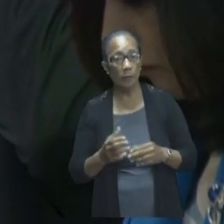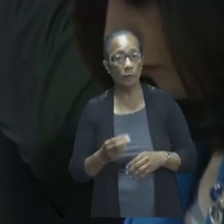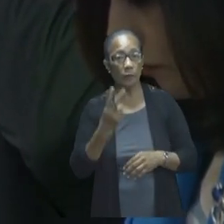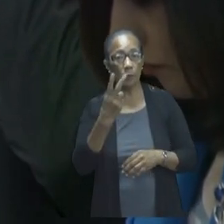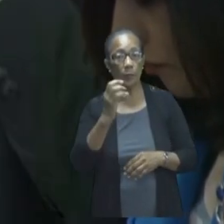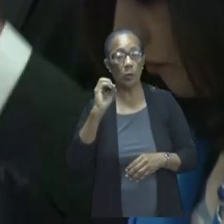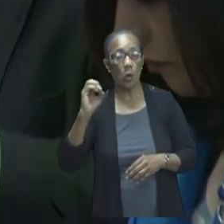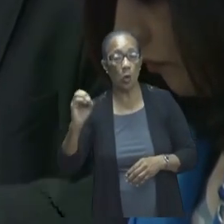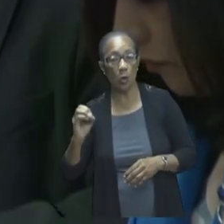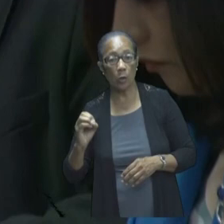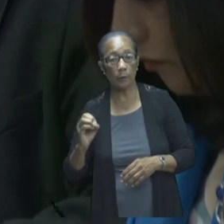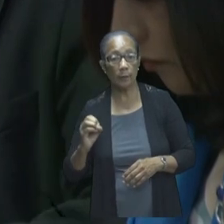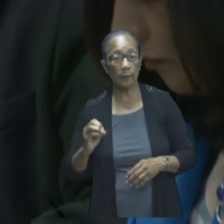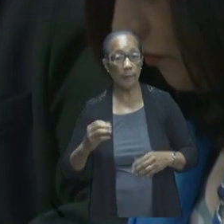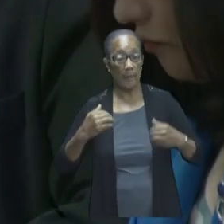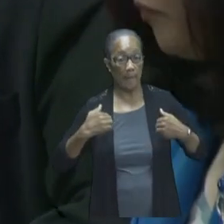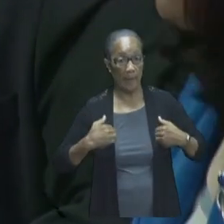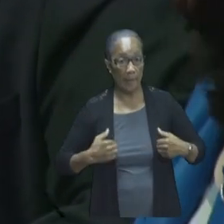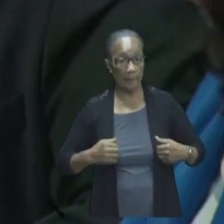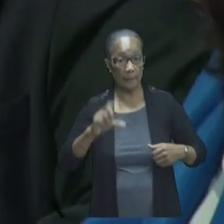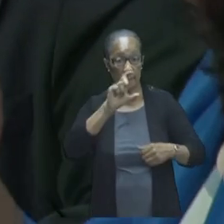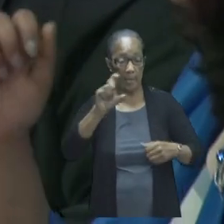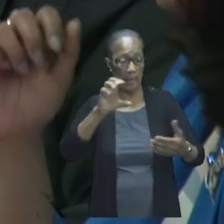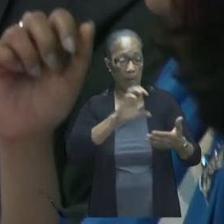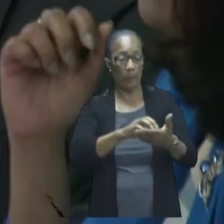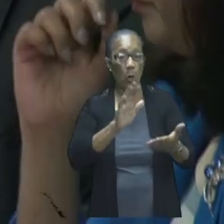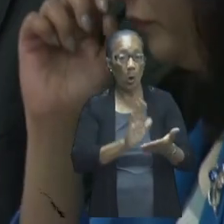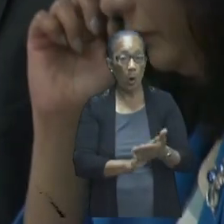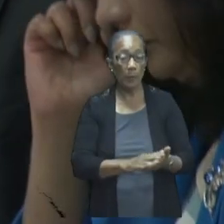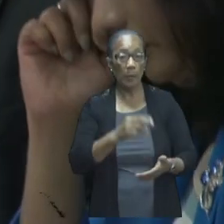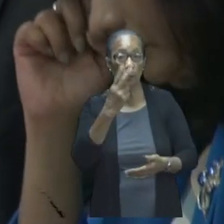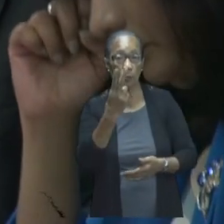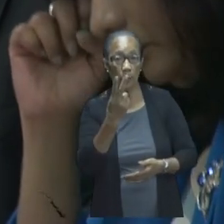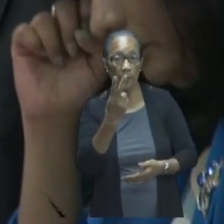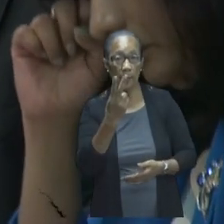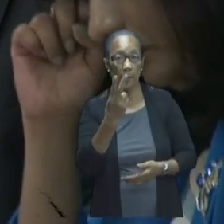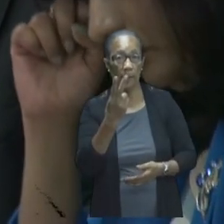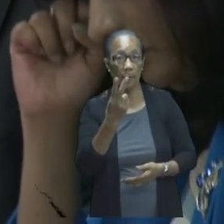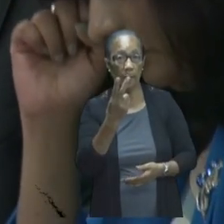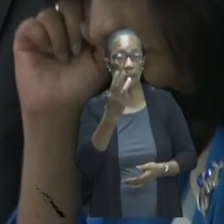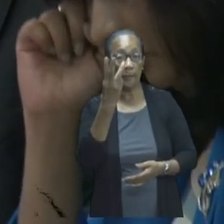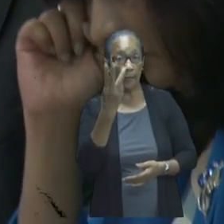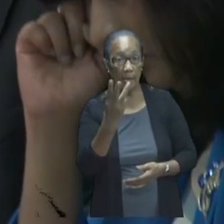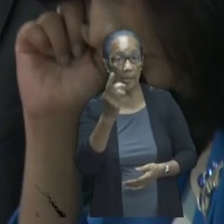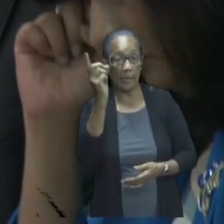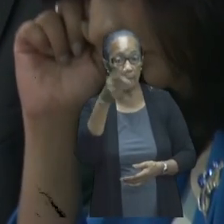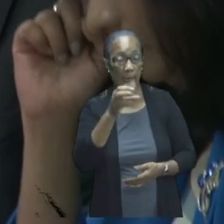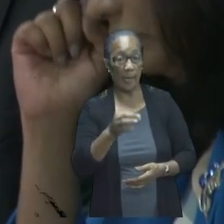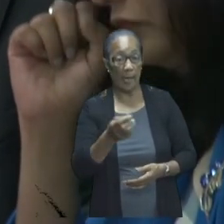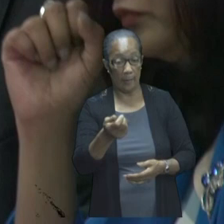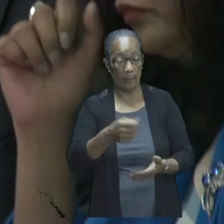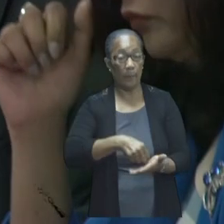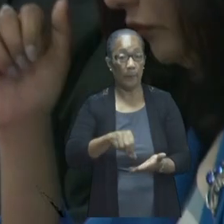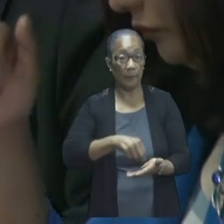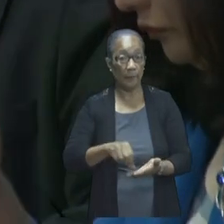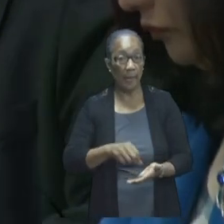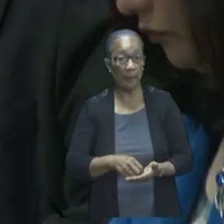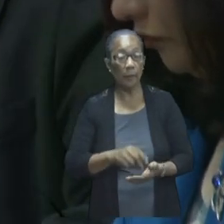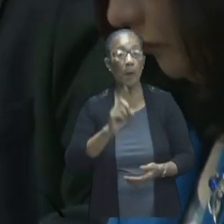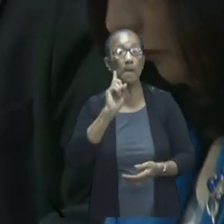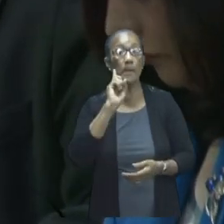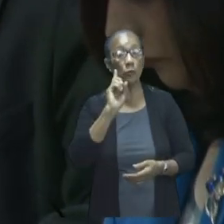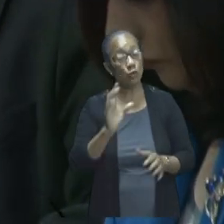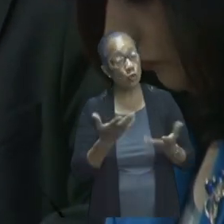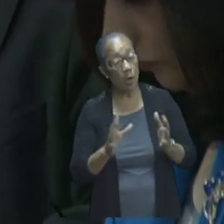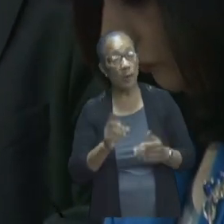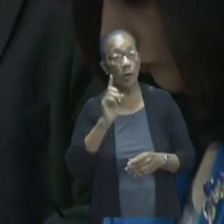waarvan ongeveer de twee derde is betaald is bij een derde spirit nooit geval van in de bankrekening